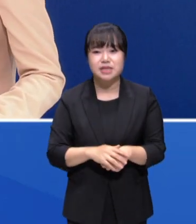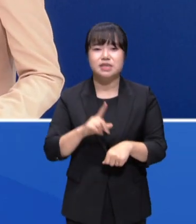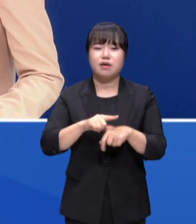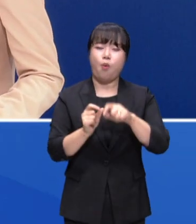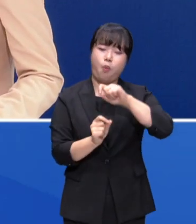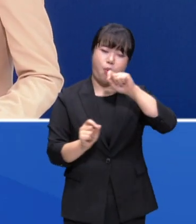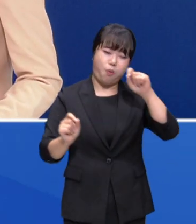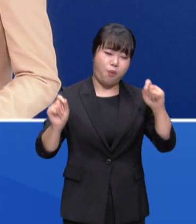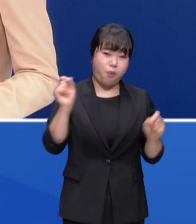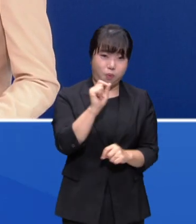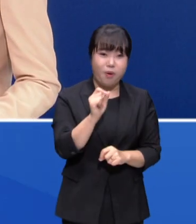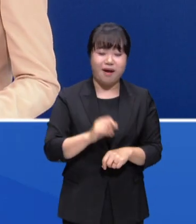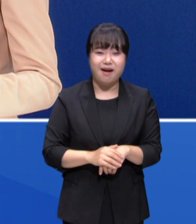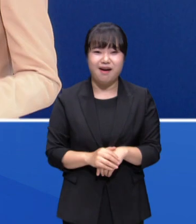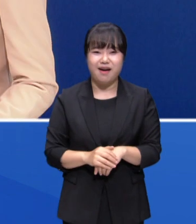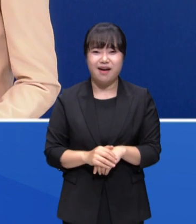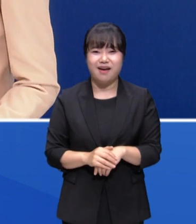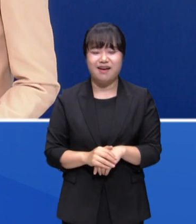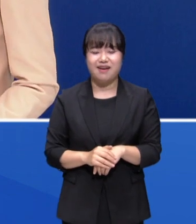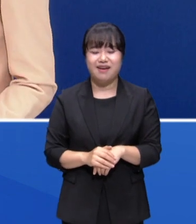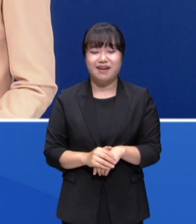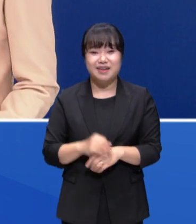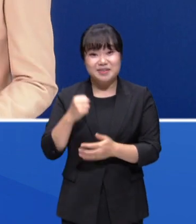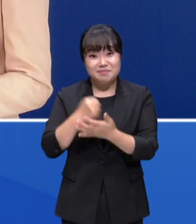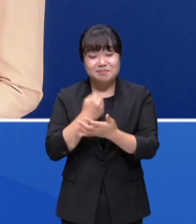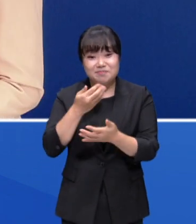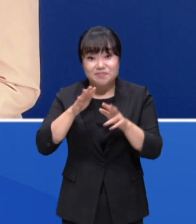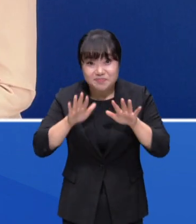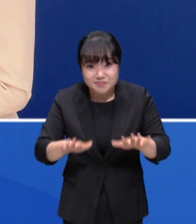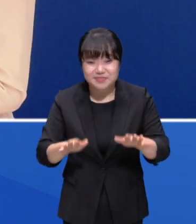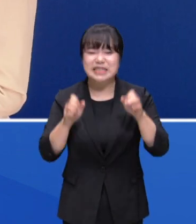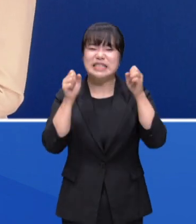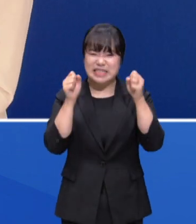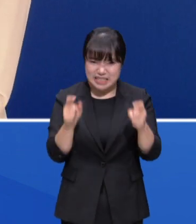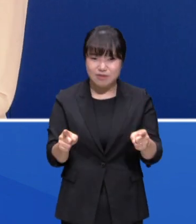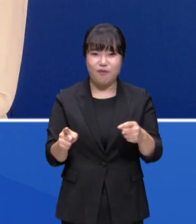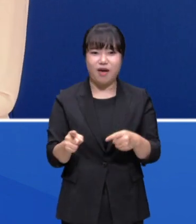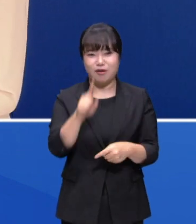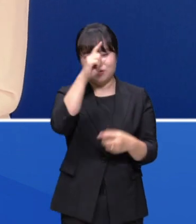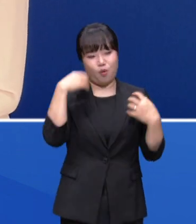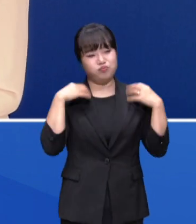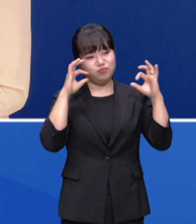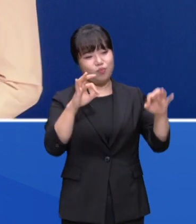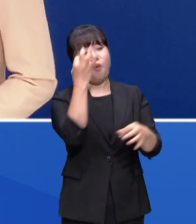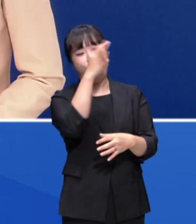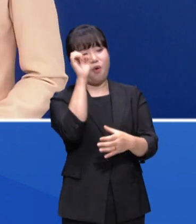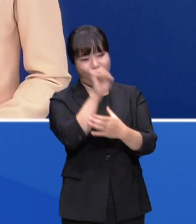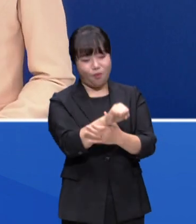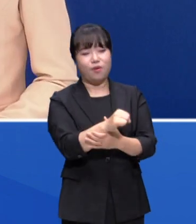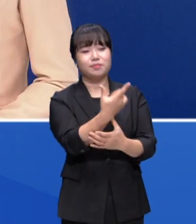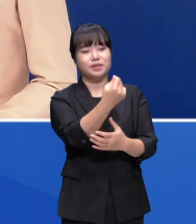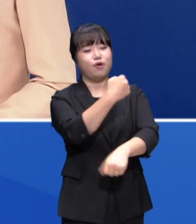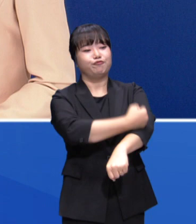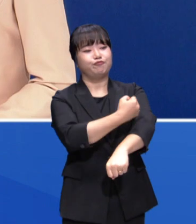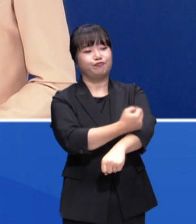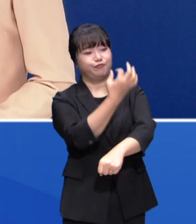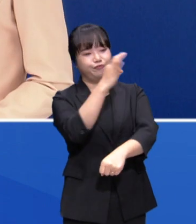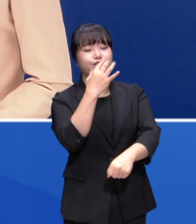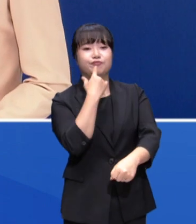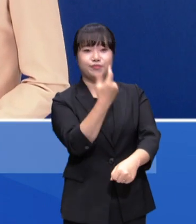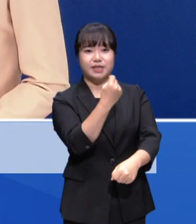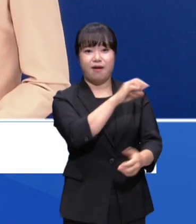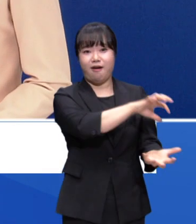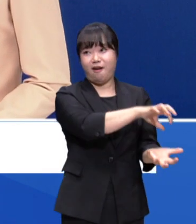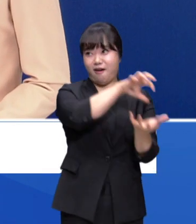시간이 걸렸어요. 늦은 감이 좀 있습니다만 그래도 네. 이번에 이렇게 또 인정받고 옮겼기 때문에 네. 역사적 기록으로서는